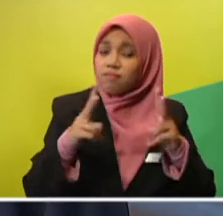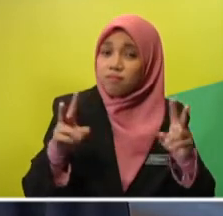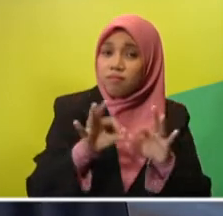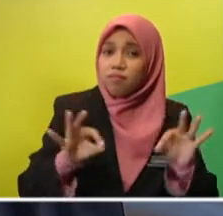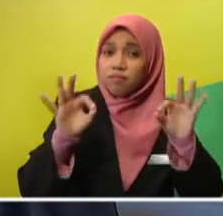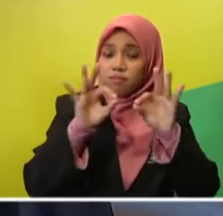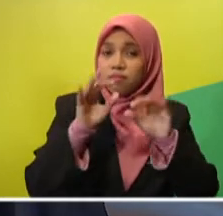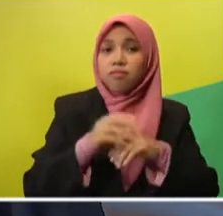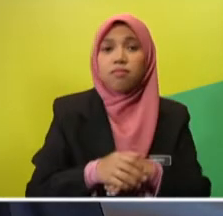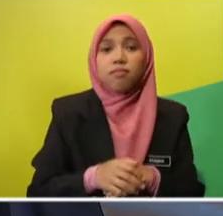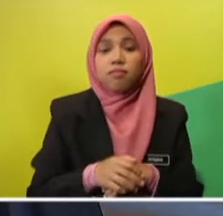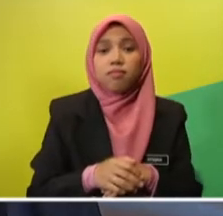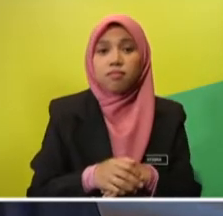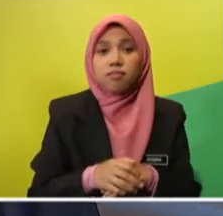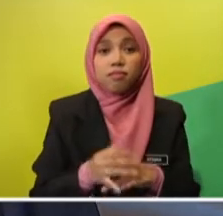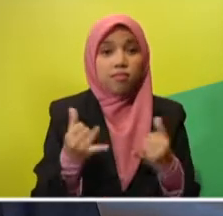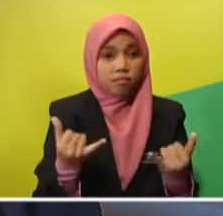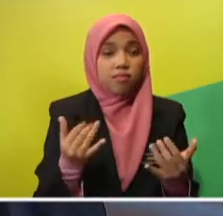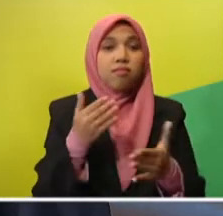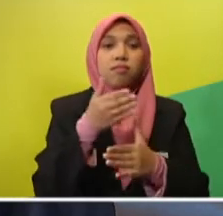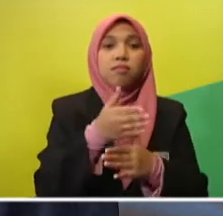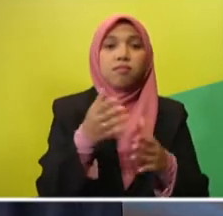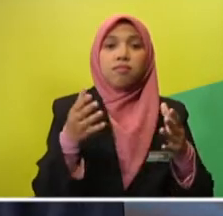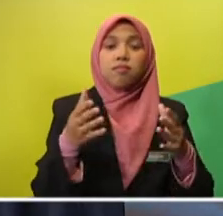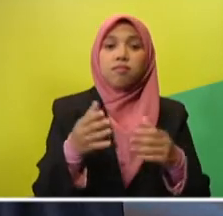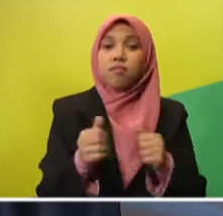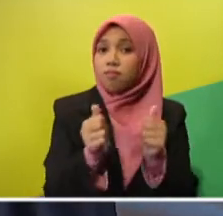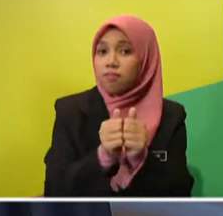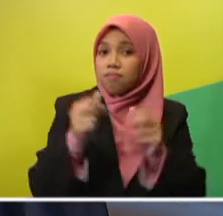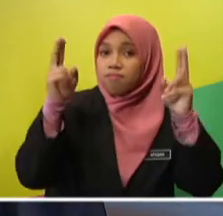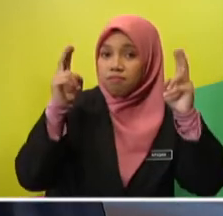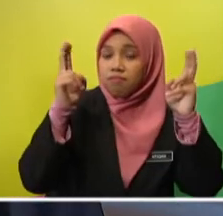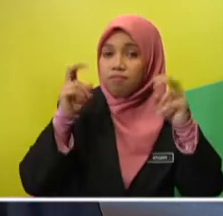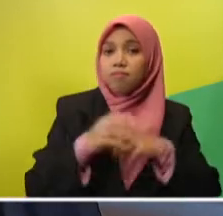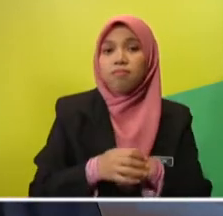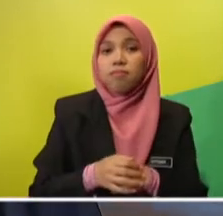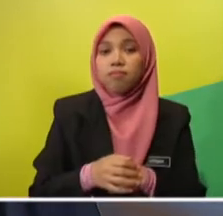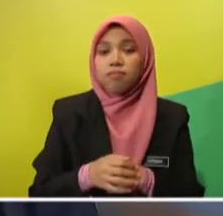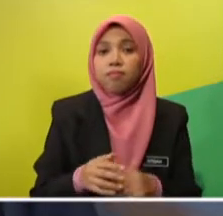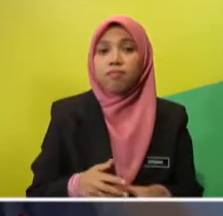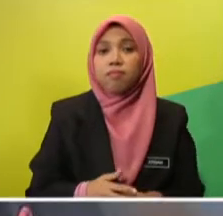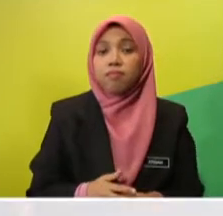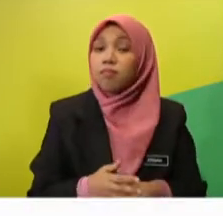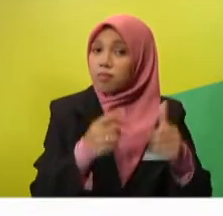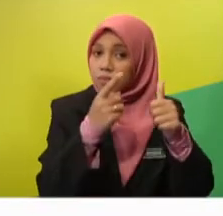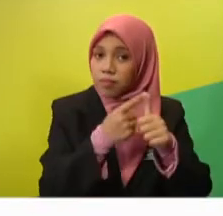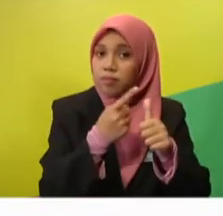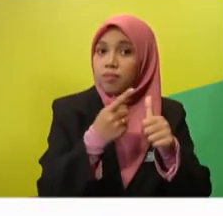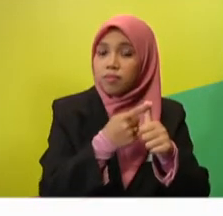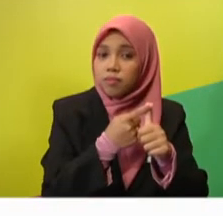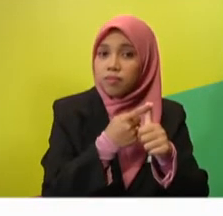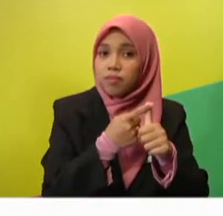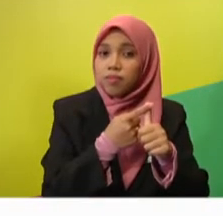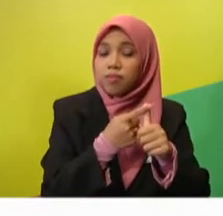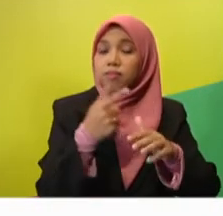teruskan dengan topik kita hari ini. Okey. Topik yang pertama kita akan pelajari hari ini, mempraktikkan cara